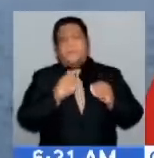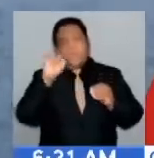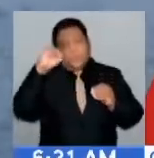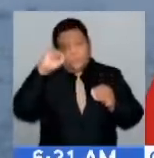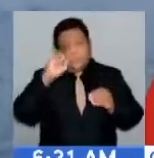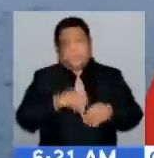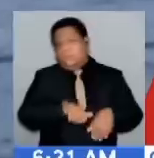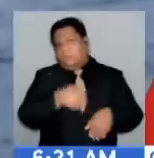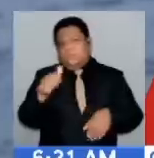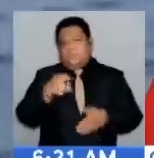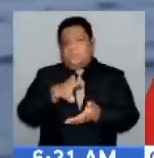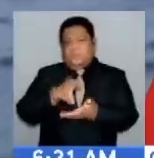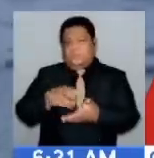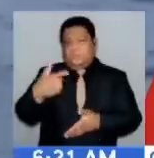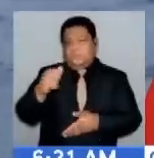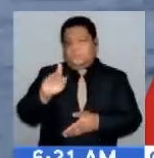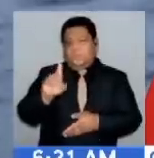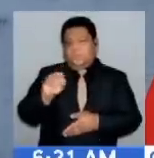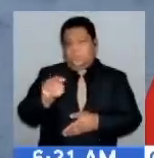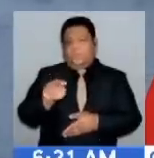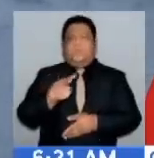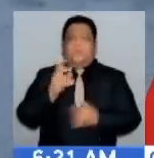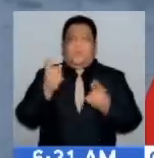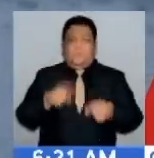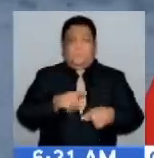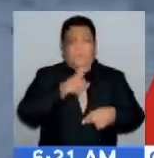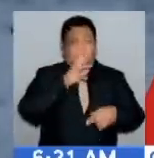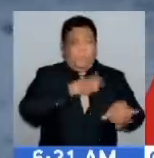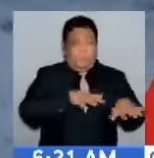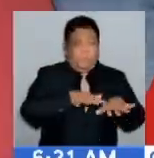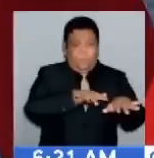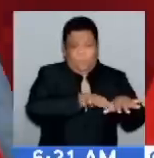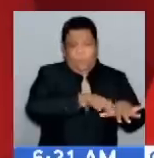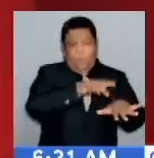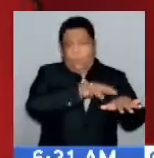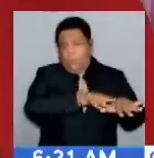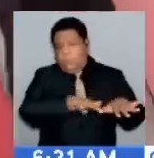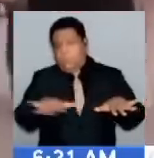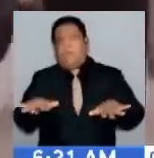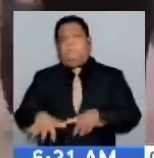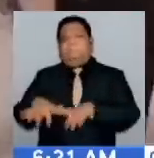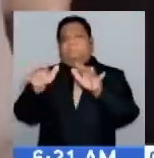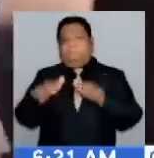ang nalubog sa tubig nang umapaw ang Cornell River bunsod ng pag-ulan.